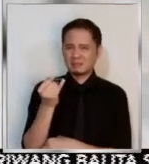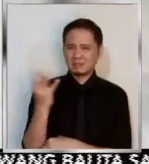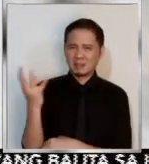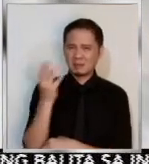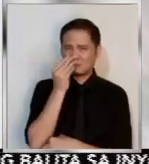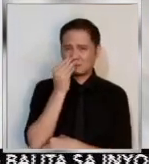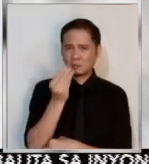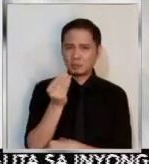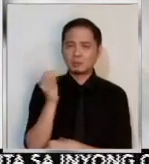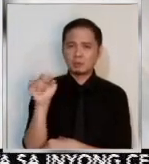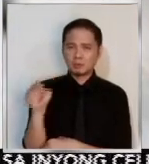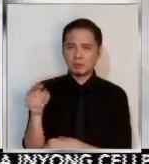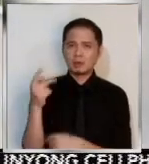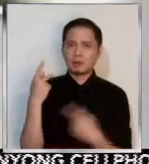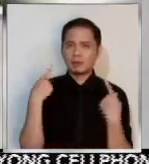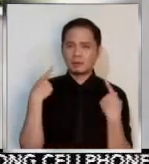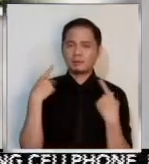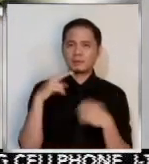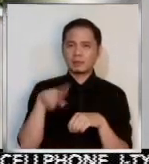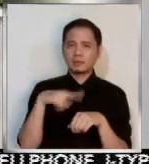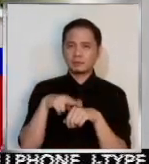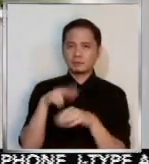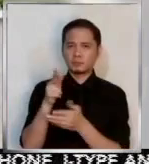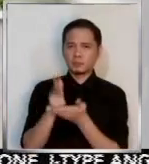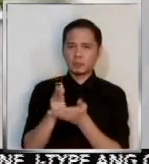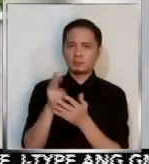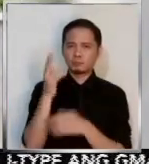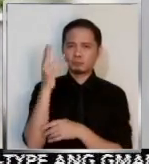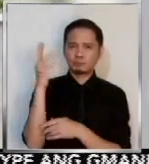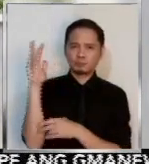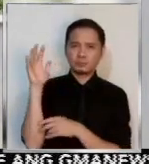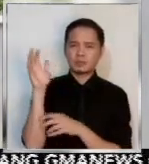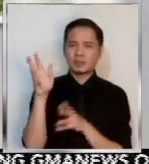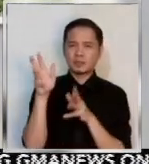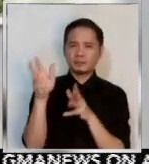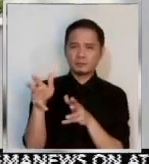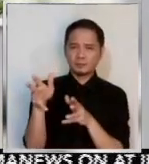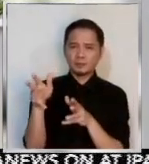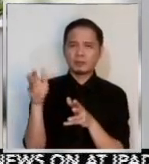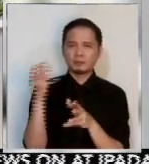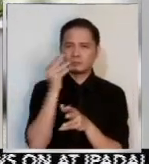Park, kung saan nakatira ang pinakamaraming bilang na mga tamaraw.